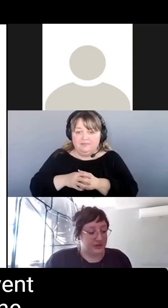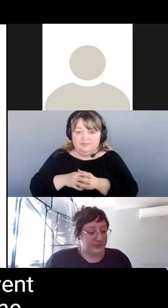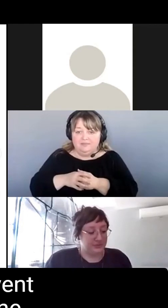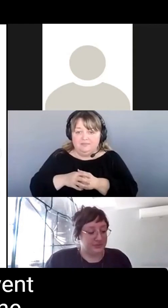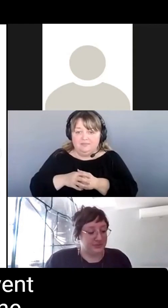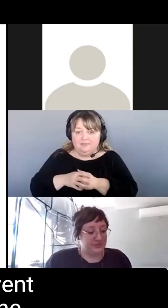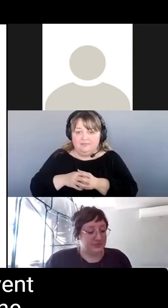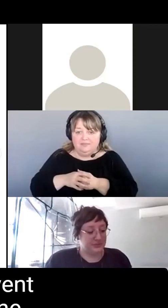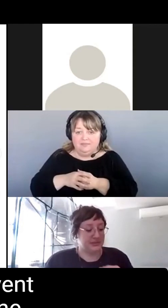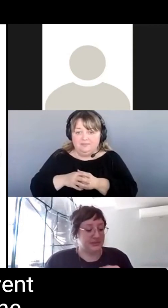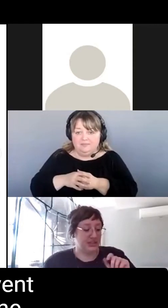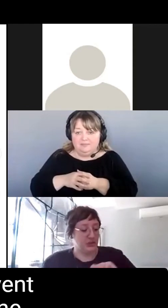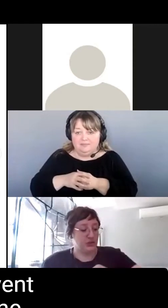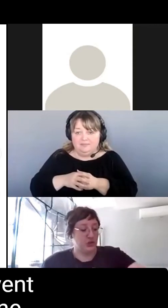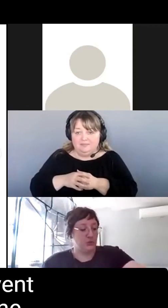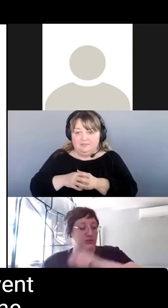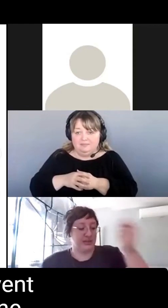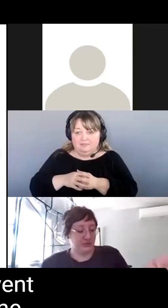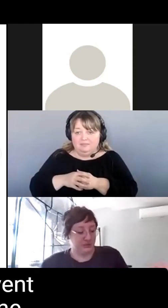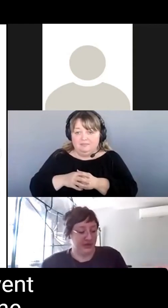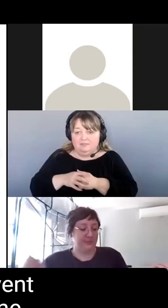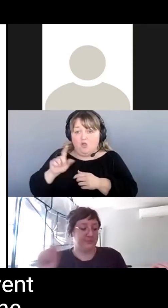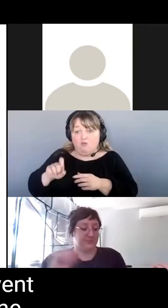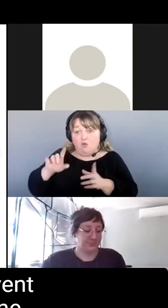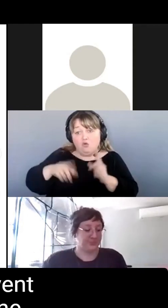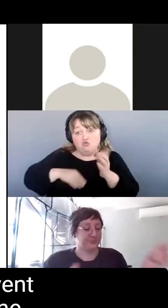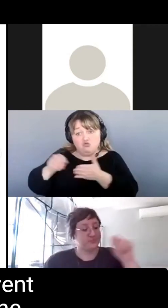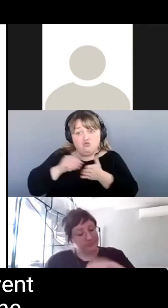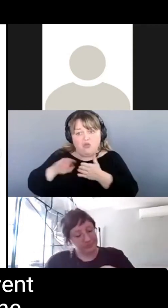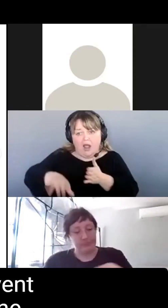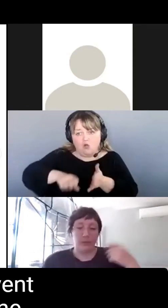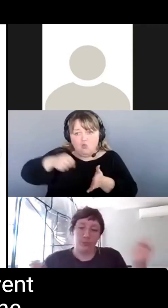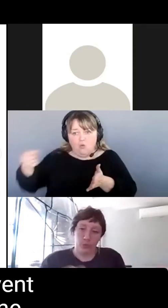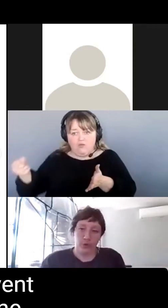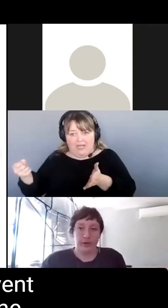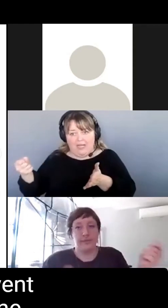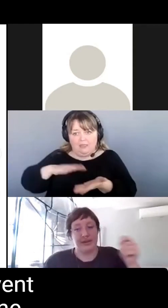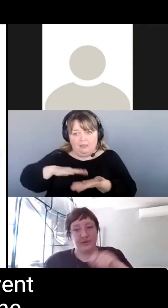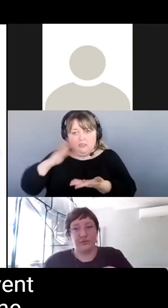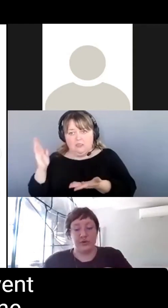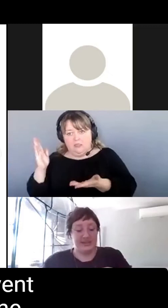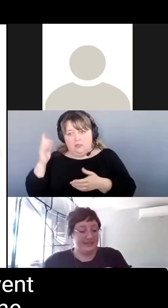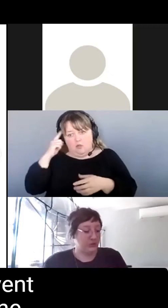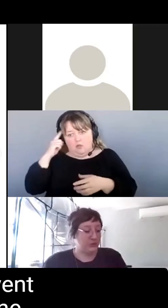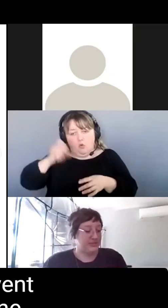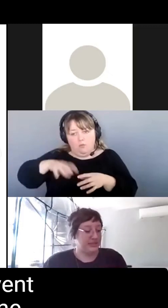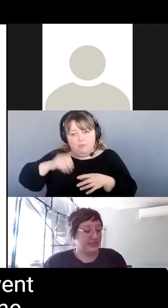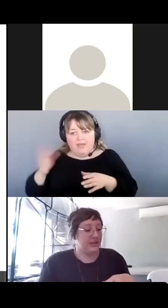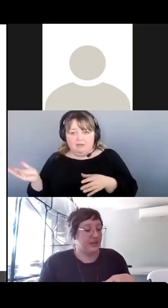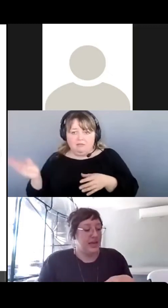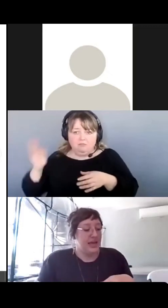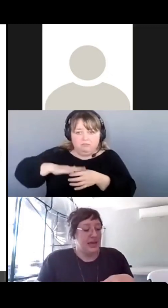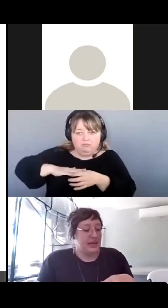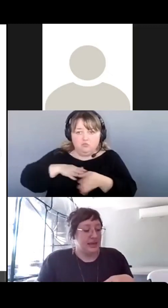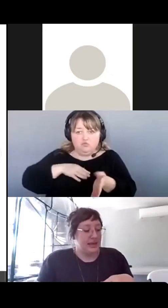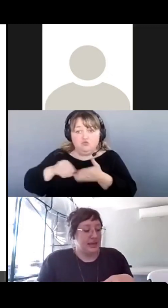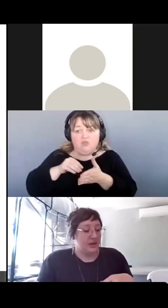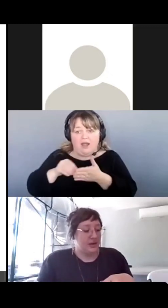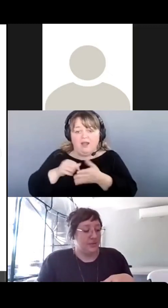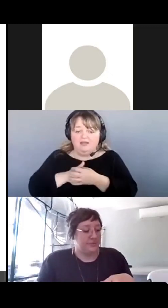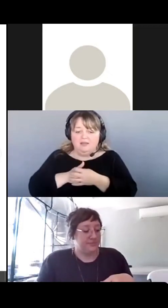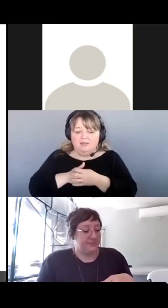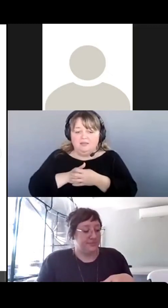Donc, il s'agit juste de l'ouvrir souvent pour mettre vos restants de cuisine